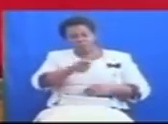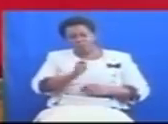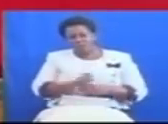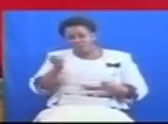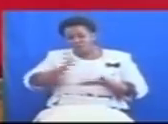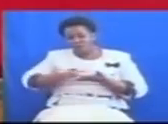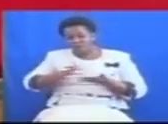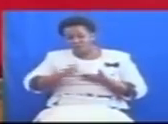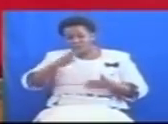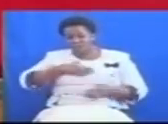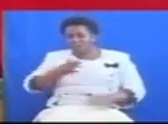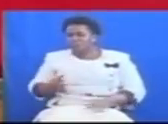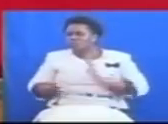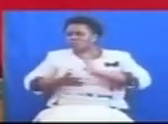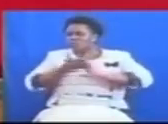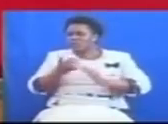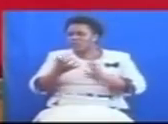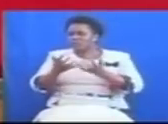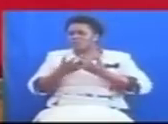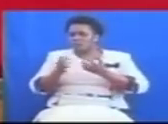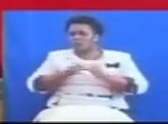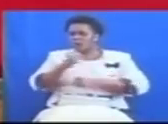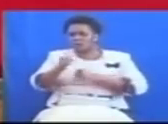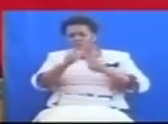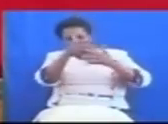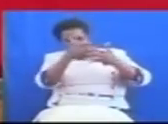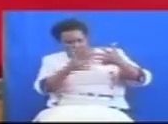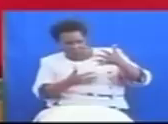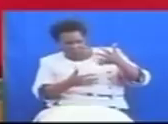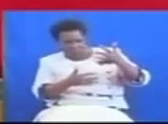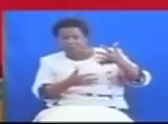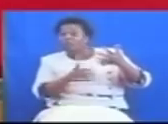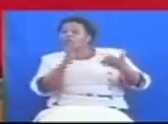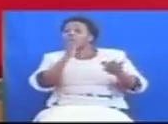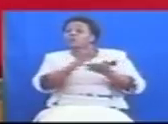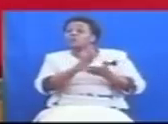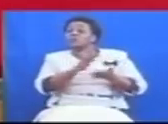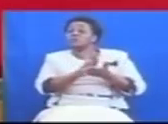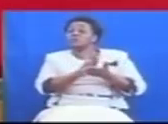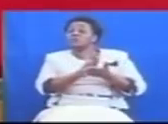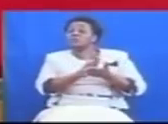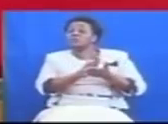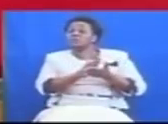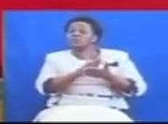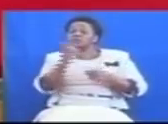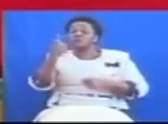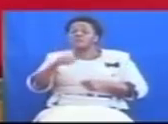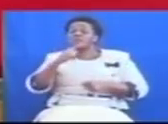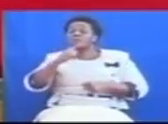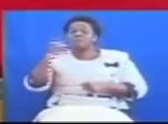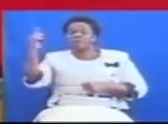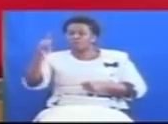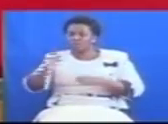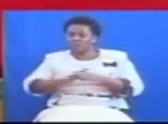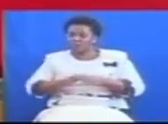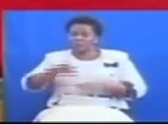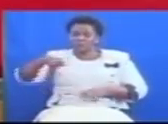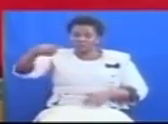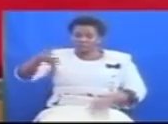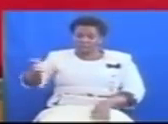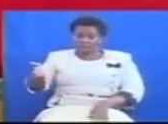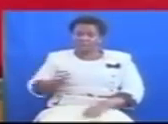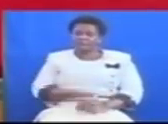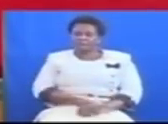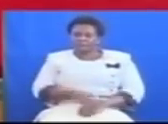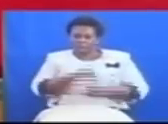Rais, imeanza kuchukua hatua zifuatazo katika kuelekea kupiga marufuku matumizi ya mifuko ya plastiki.